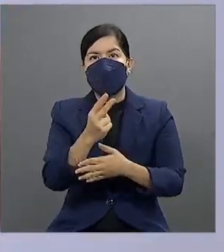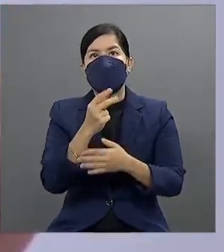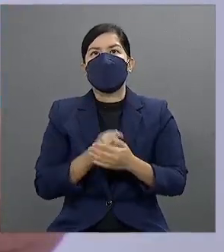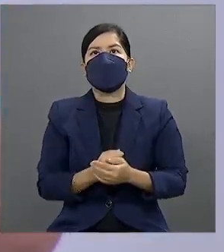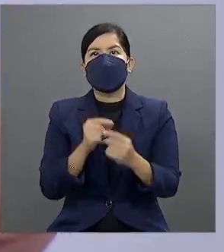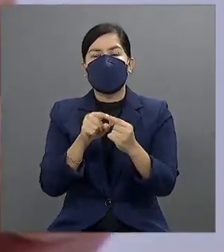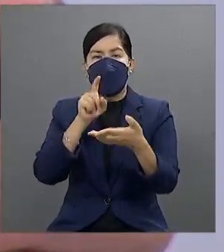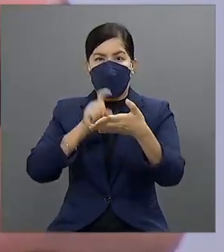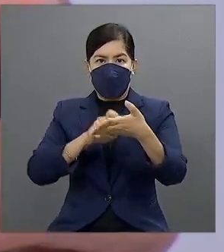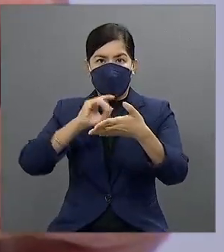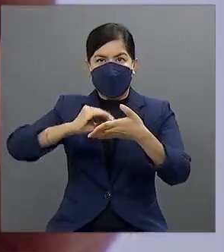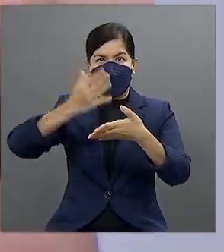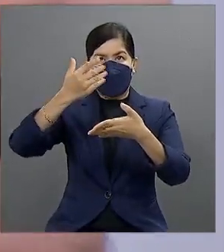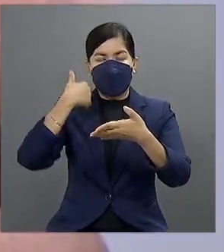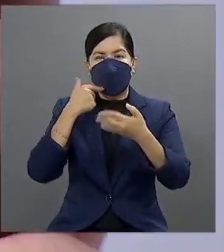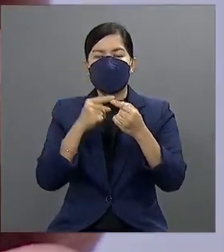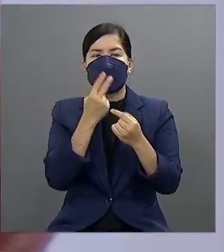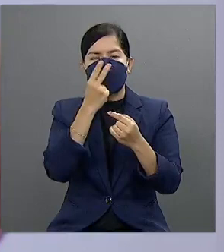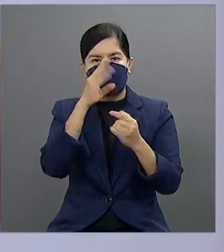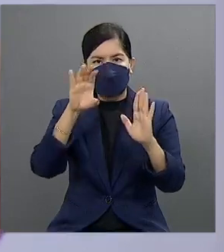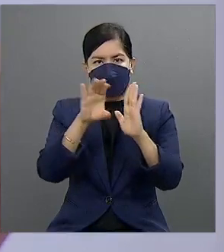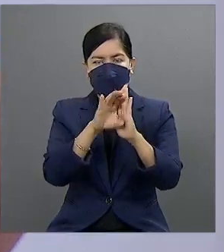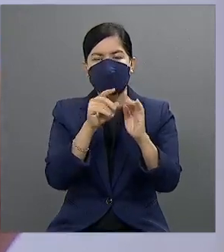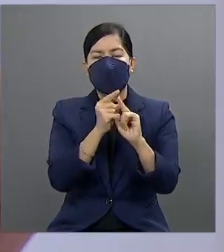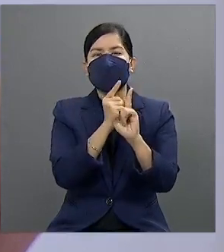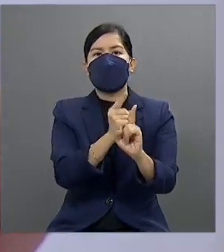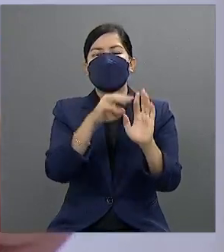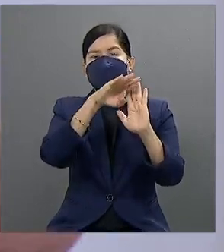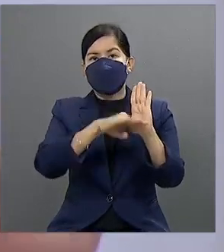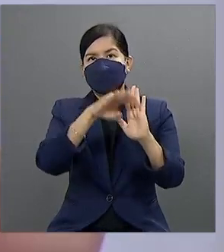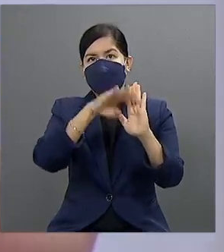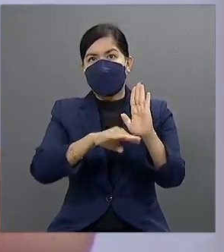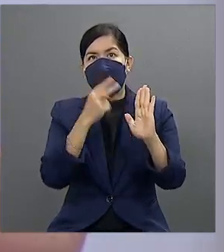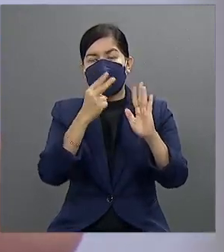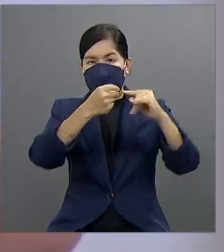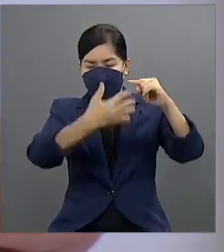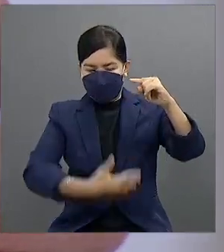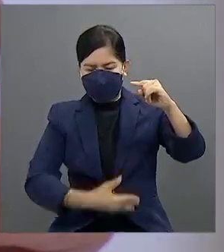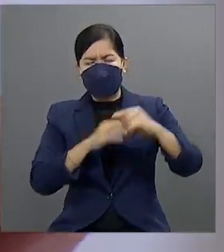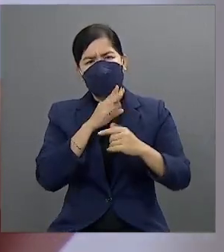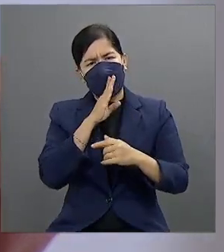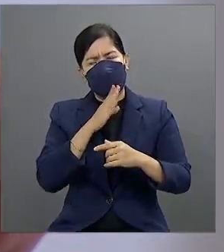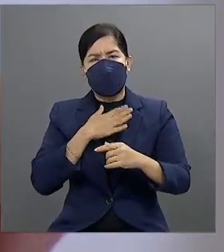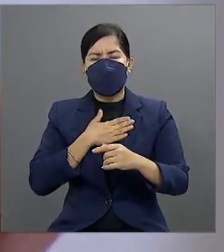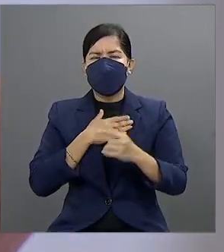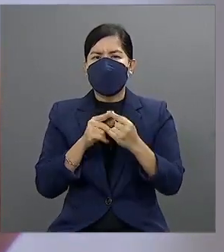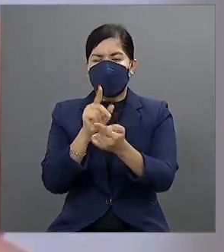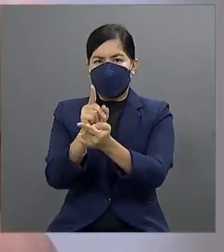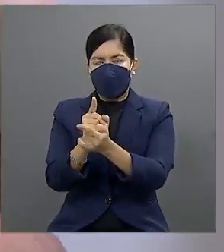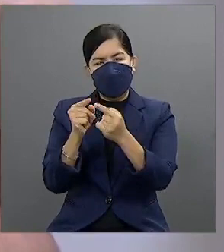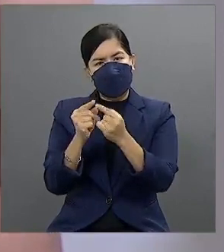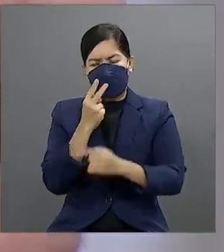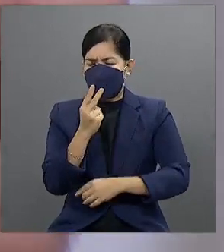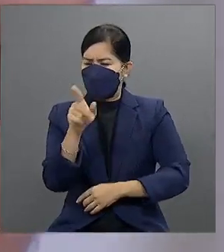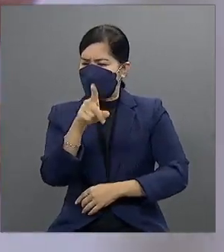จะขึ้นเป็นแบบนี้นะครับซึ่งข้อมูลข้างในเนี่ยนะครับต้องบอกเลยว่าถ้าเกิดเราไปเจอเรื่องอะไรที่ไม่ชอบมาผักโกนหรือมีการทุจริตนะสาม